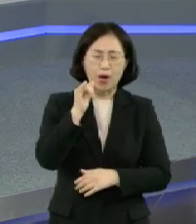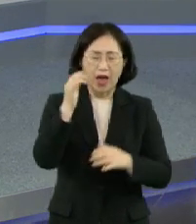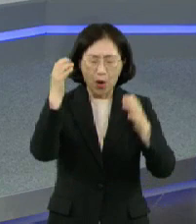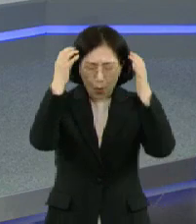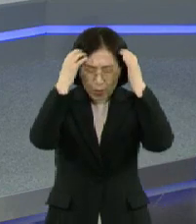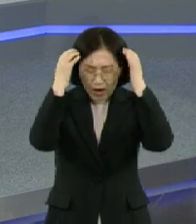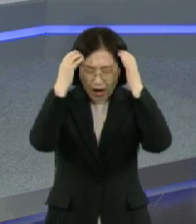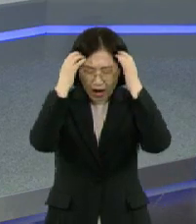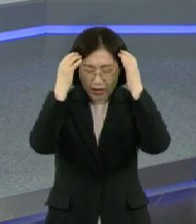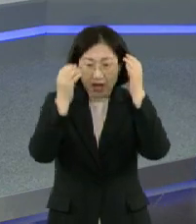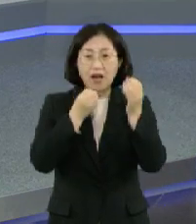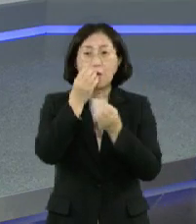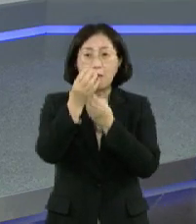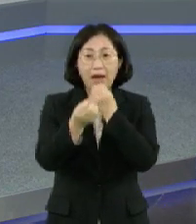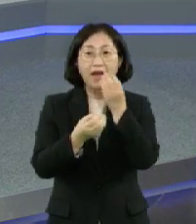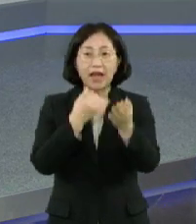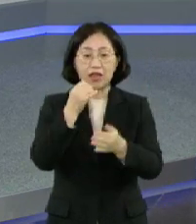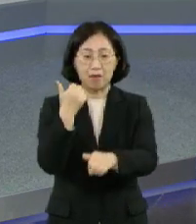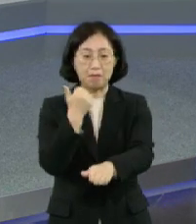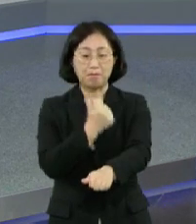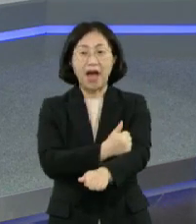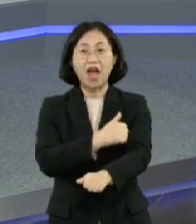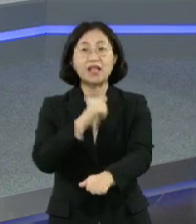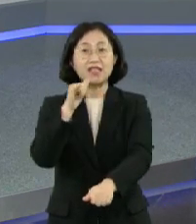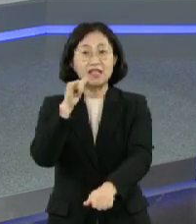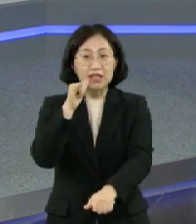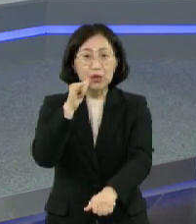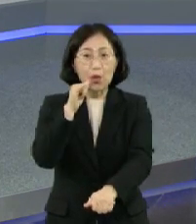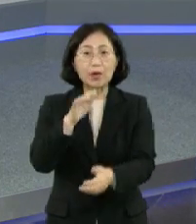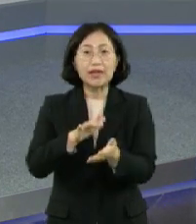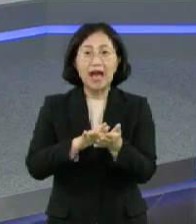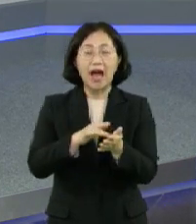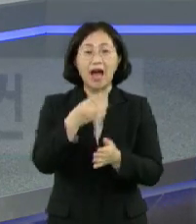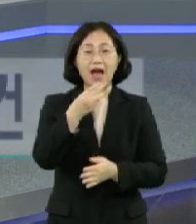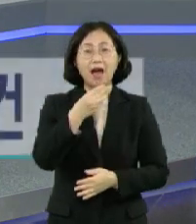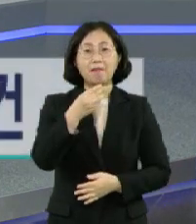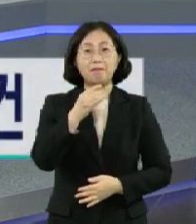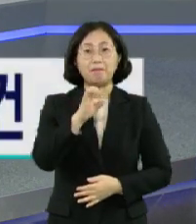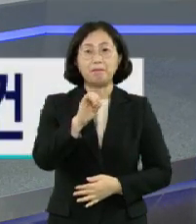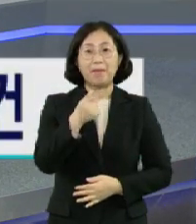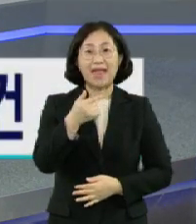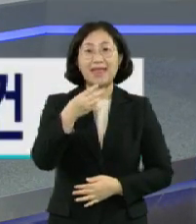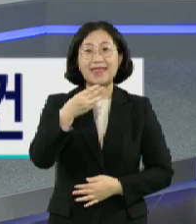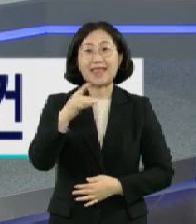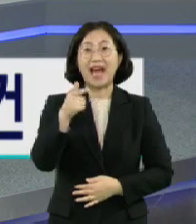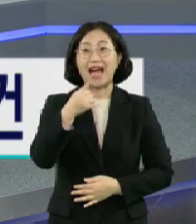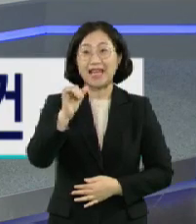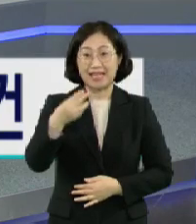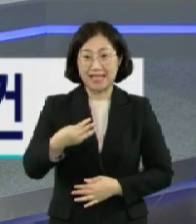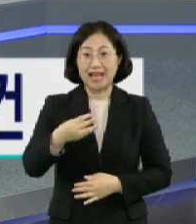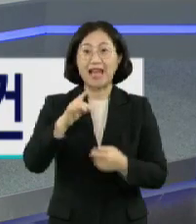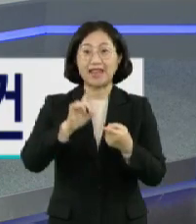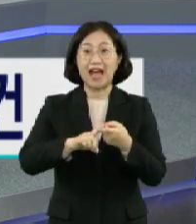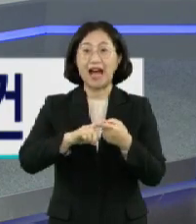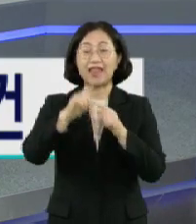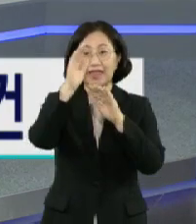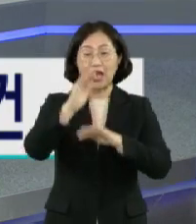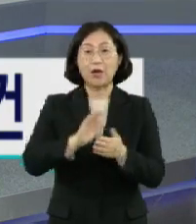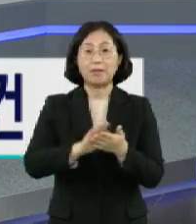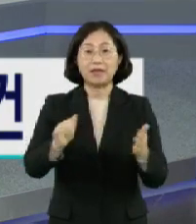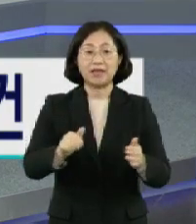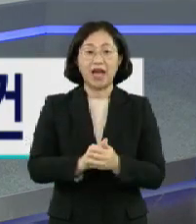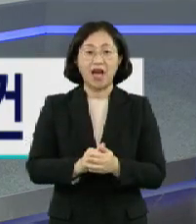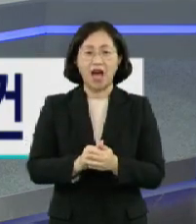고통을 고백한 마약, 바로 마약성 진통제로 알려진 펜타닐입니다. 말기 암 환자 등 누군가에겐